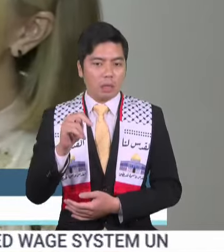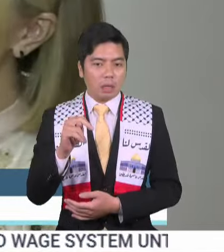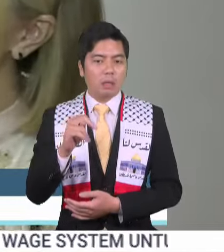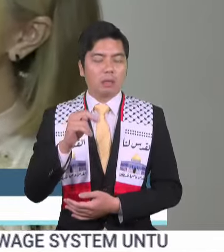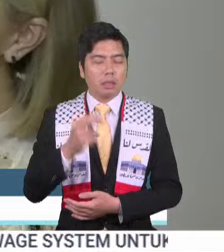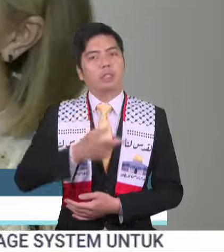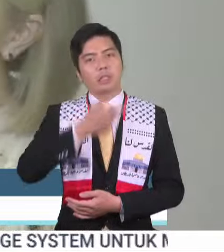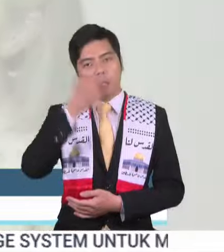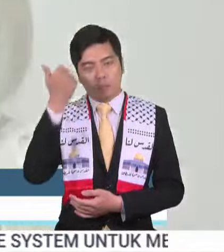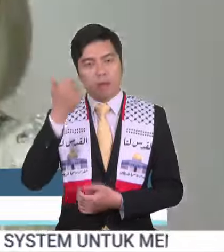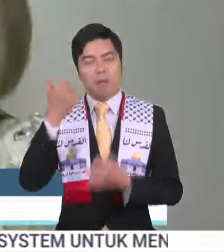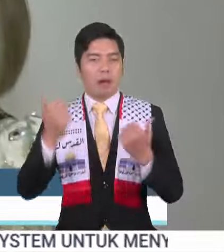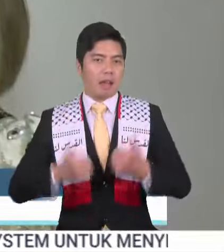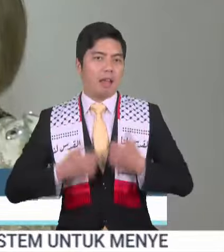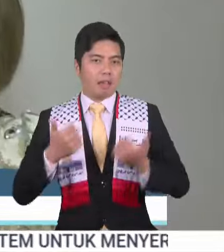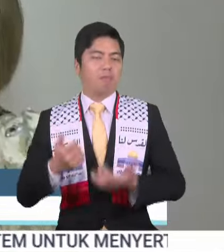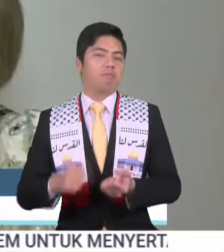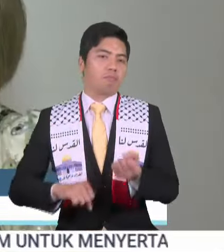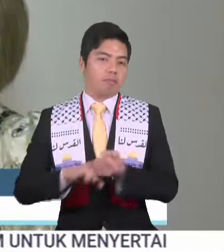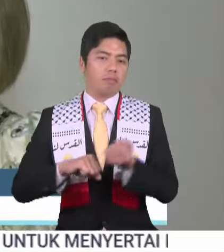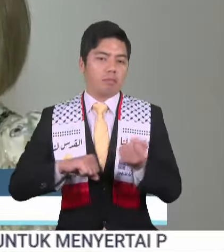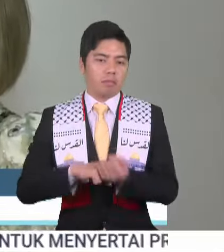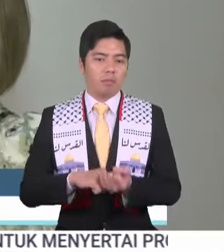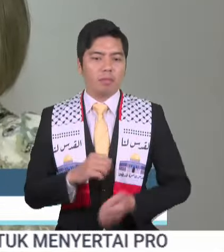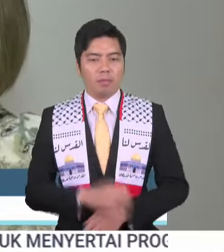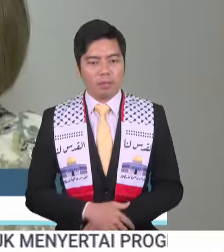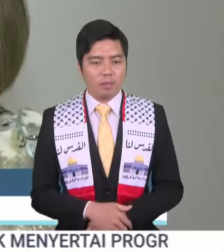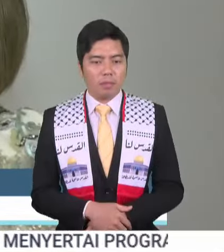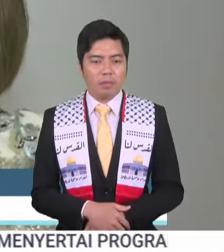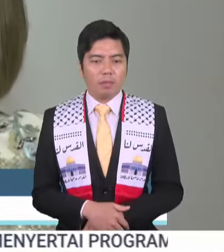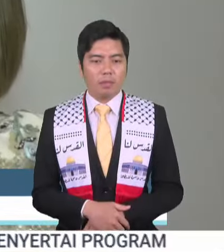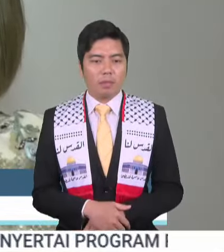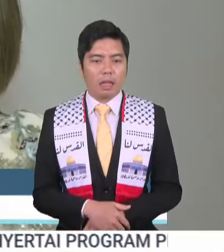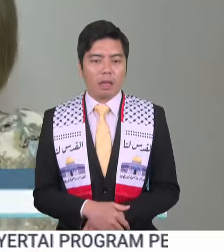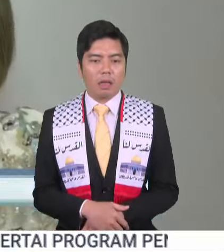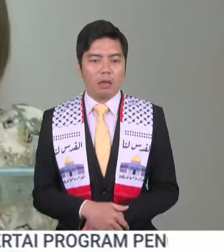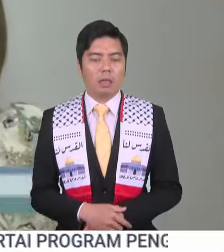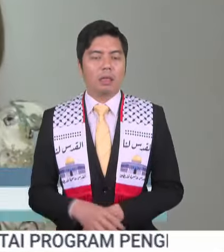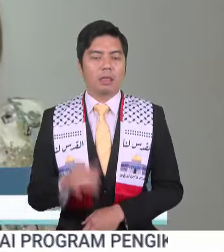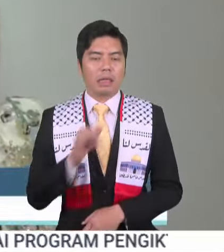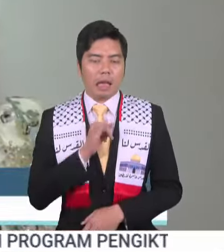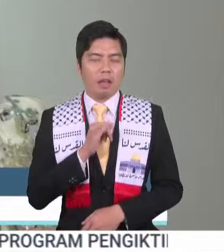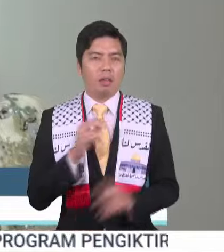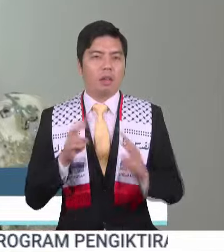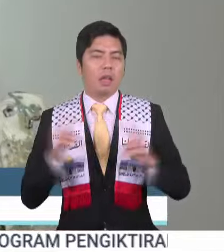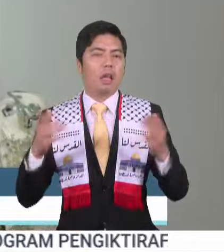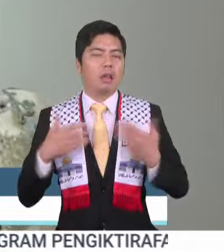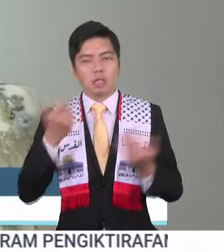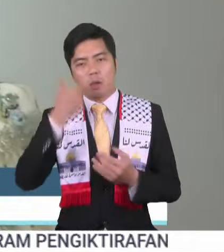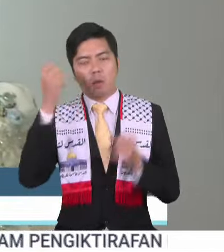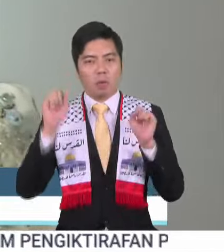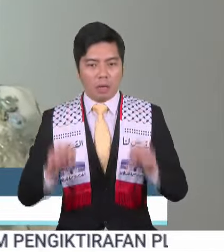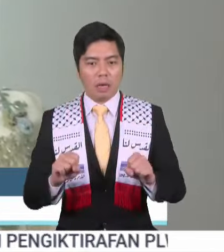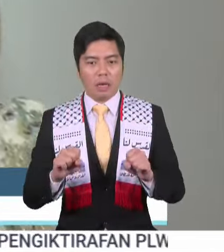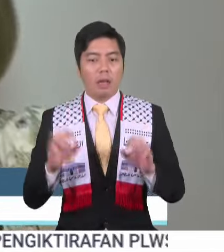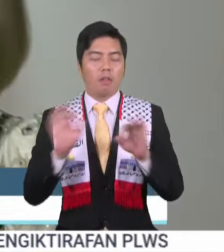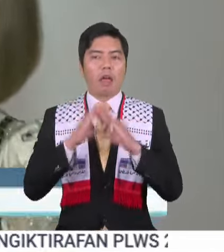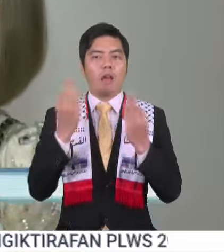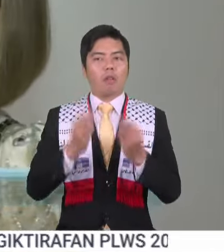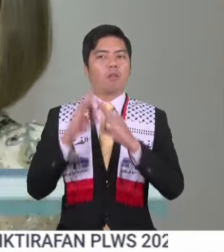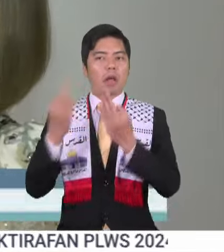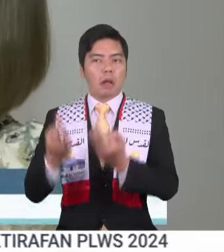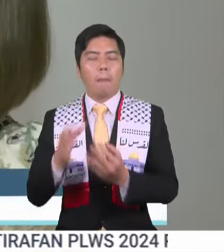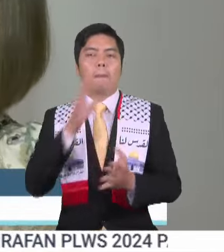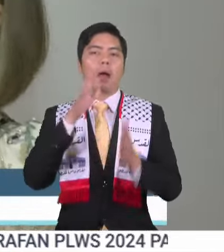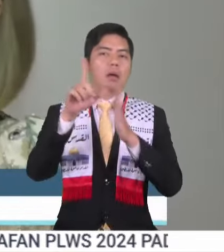menghip-hopeningkan raya saya. Shikin pun sebenarnya kira macam terlalu happy because of dapat family mak